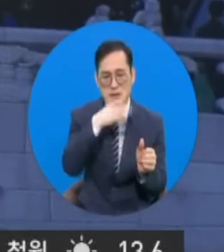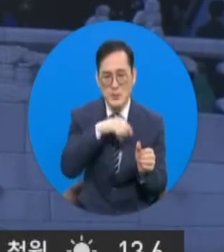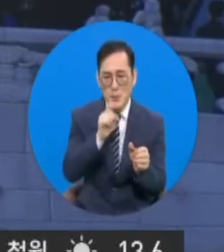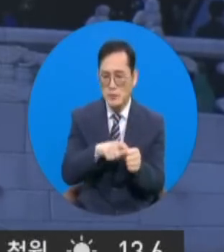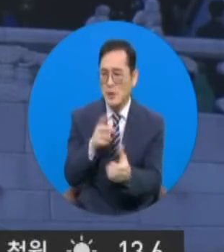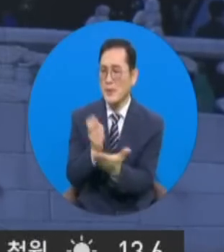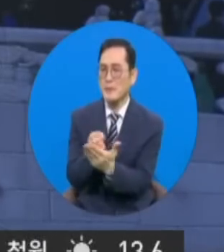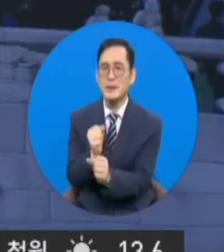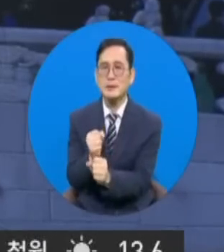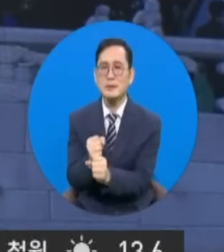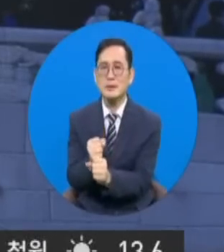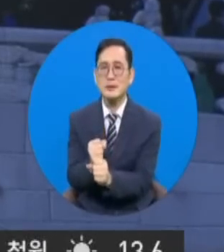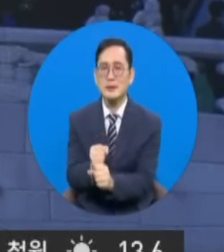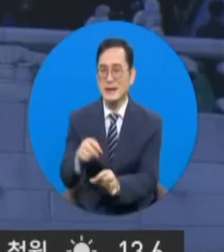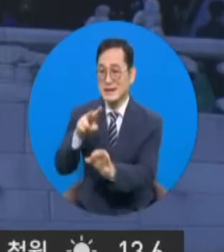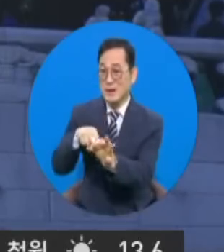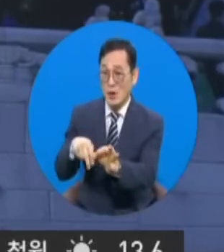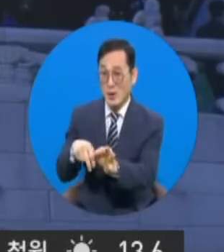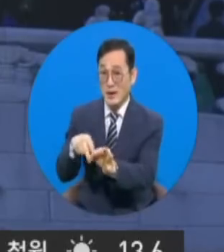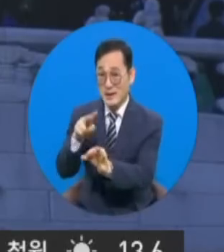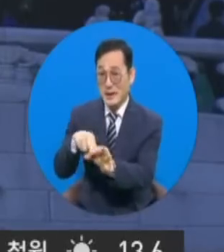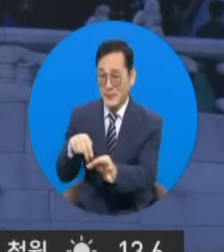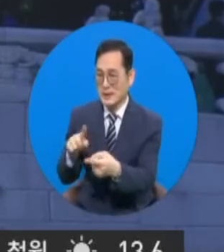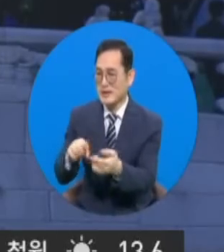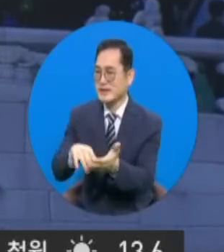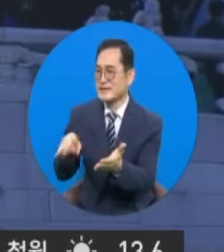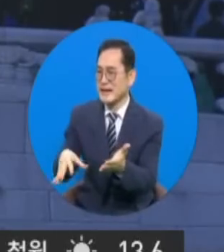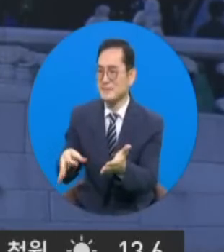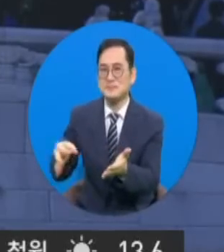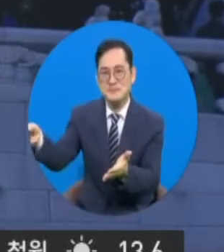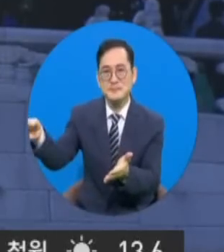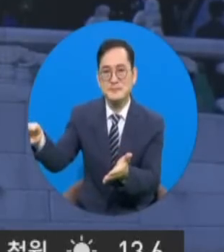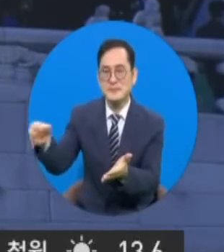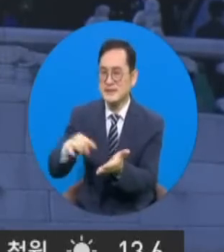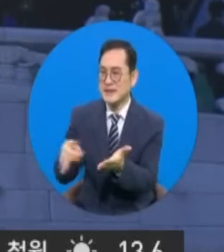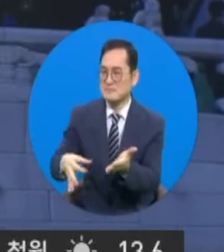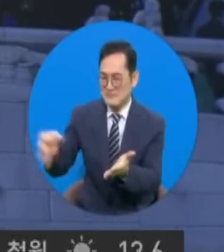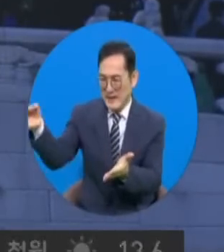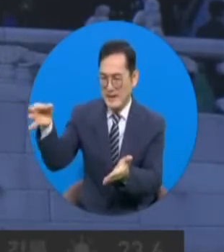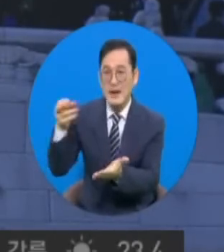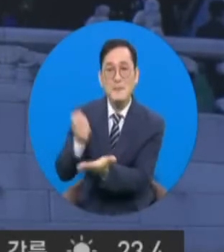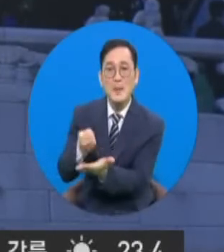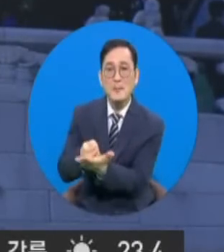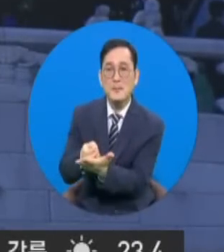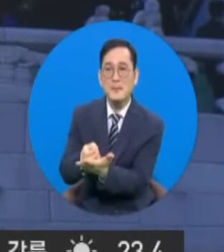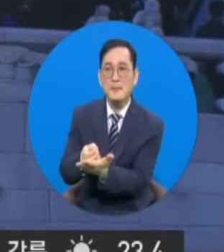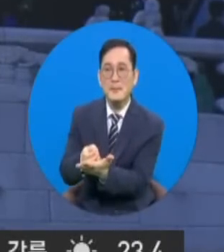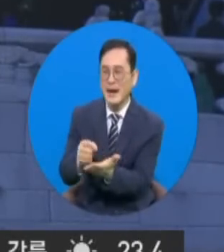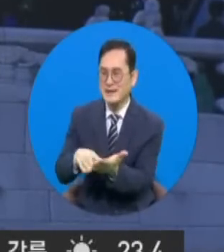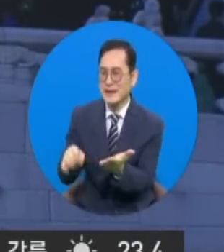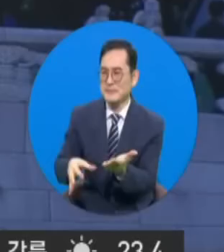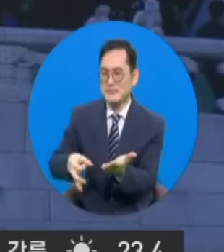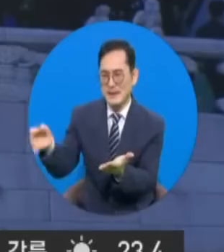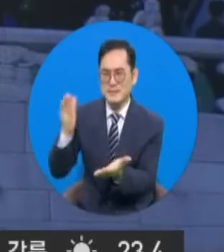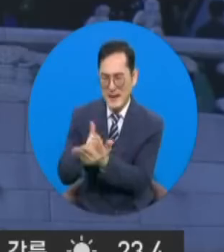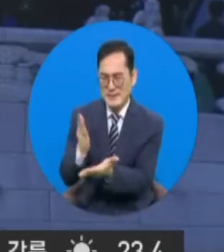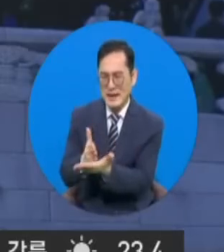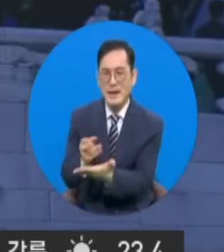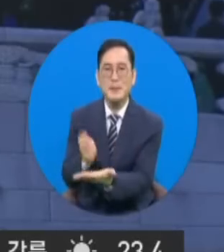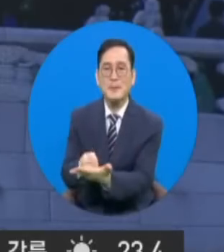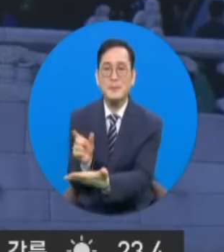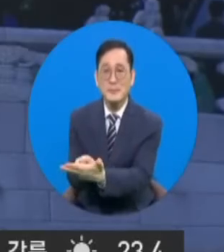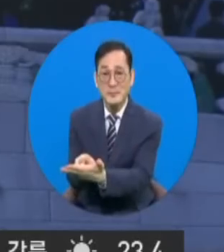매기자라는 법안에 공동 발휘해 놓고서 세금을 매기지 말자라는 법안에 공동 발에 났다라는